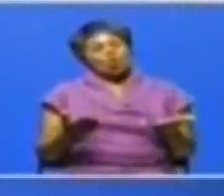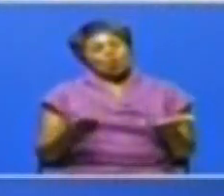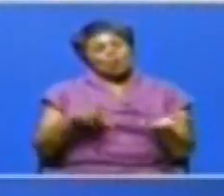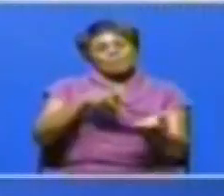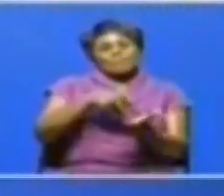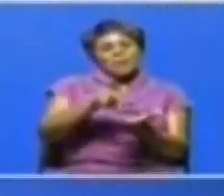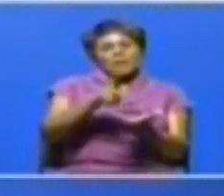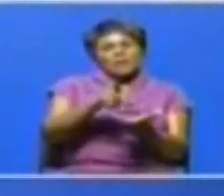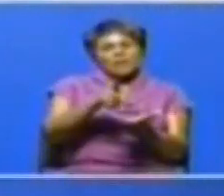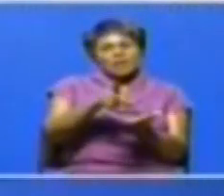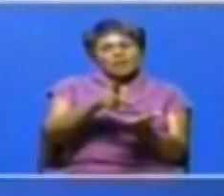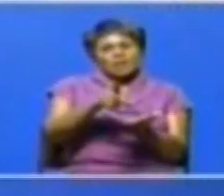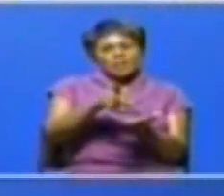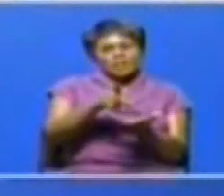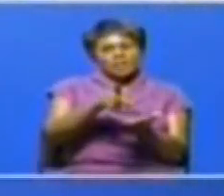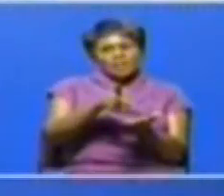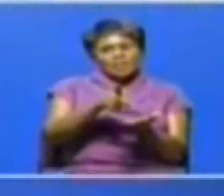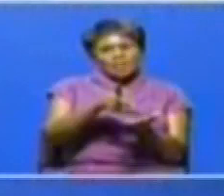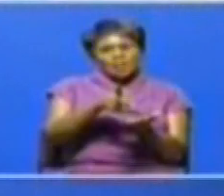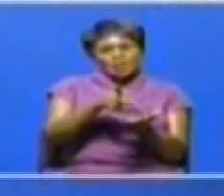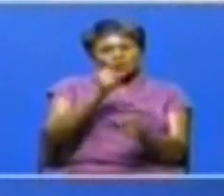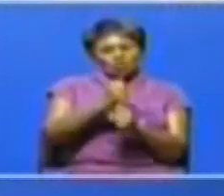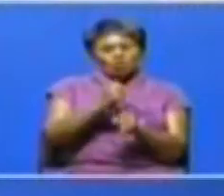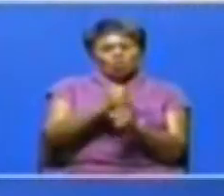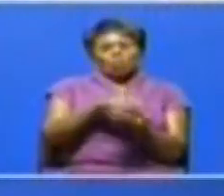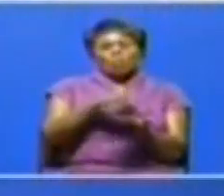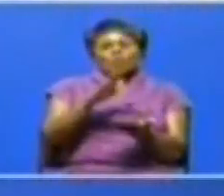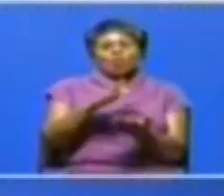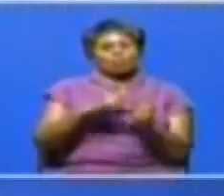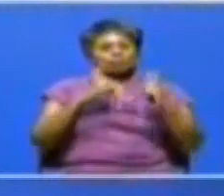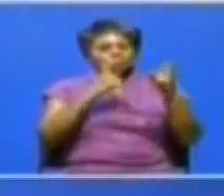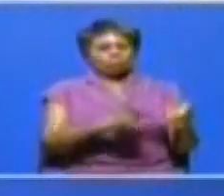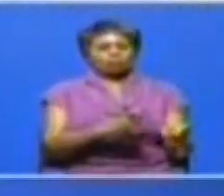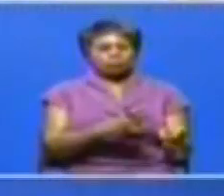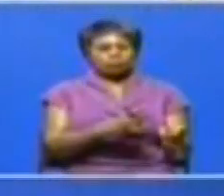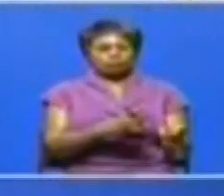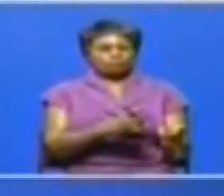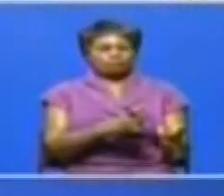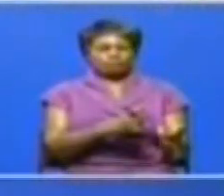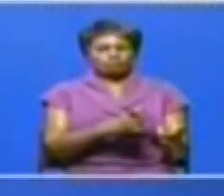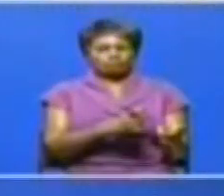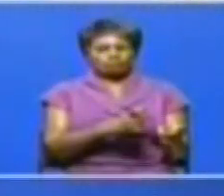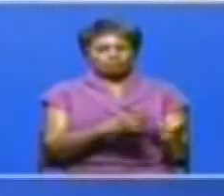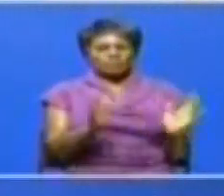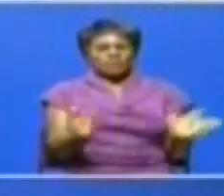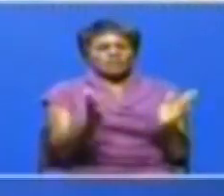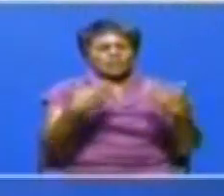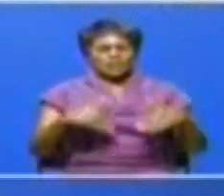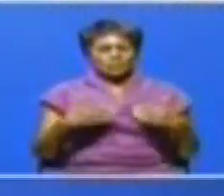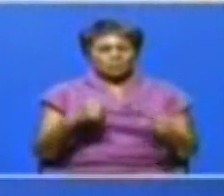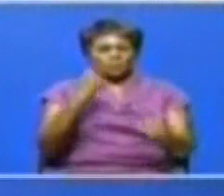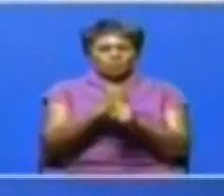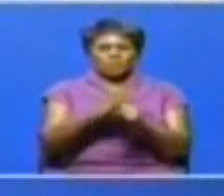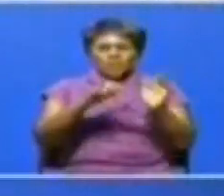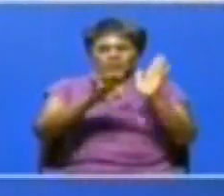kukuongeza hali ya kazi ile tunaita job enlargement, job enrichment, kuzawadi kule kutia mtisha wale watu wamefanya kazi. Kwa mfano,